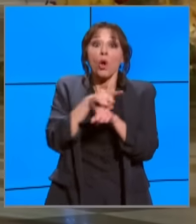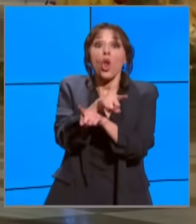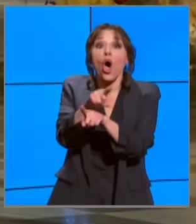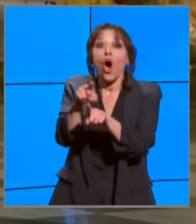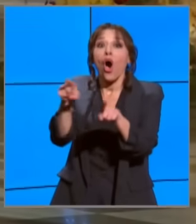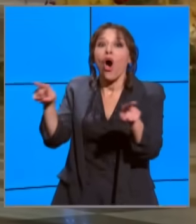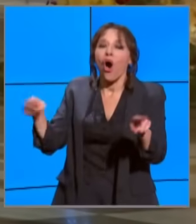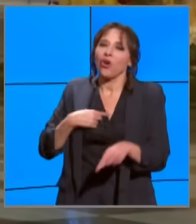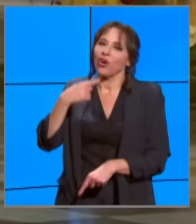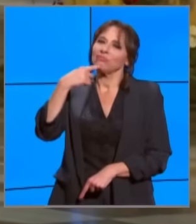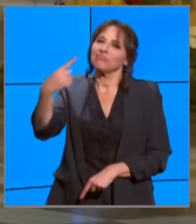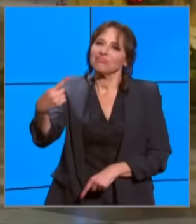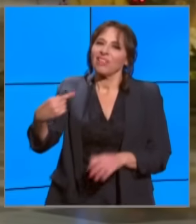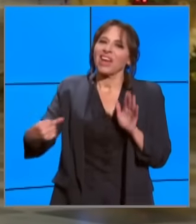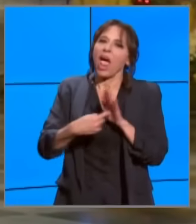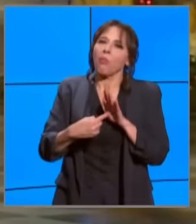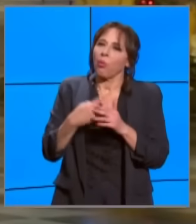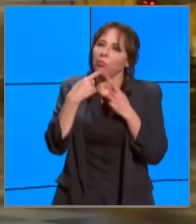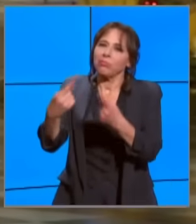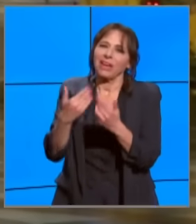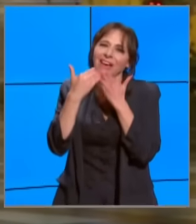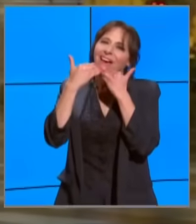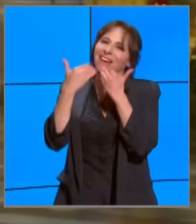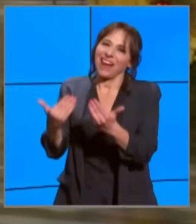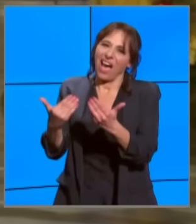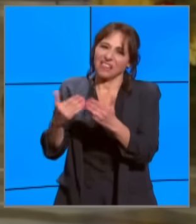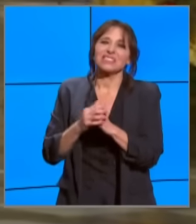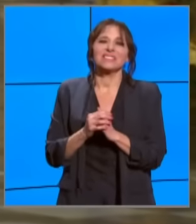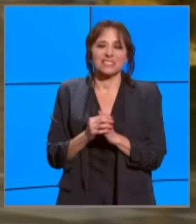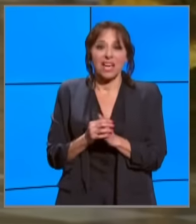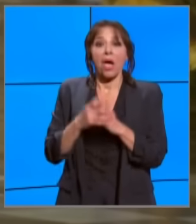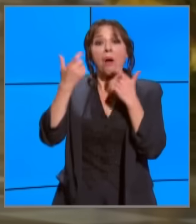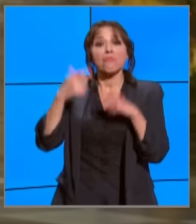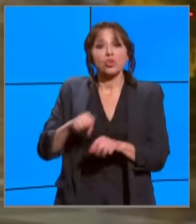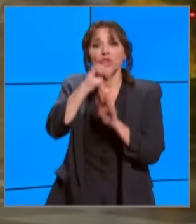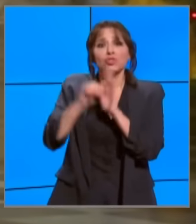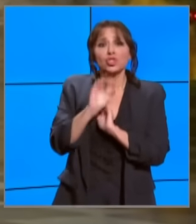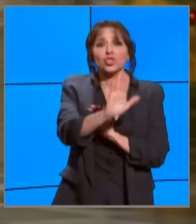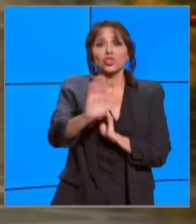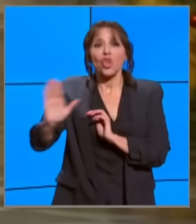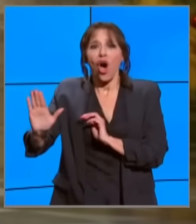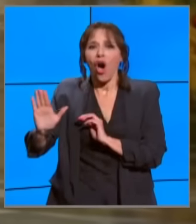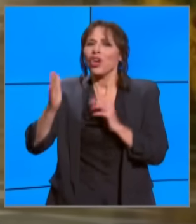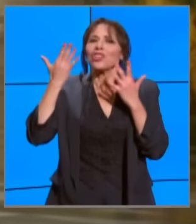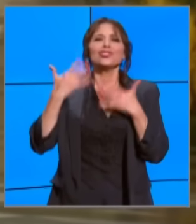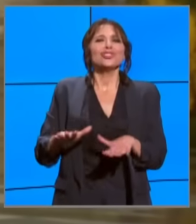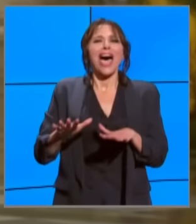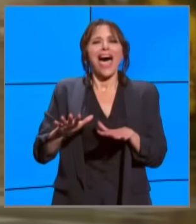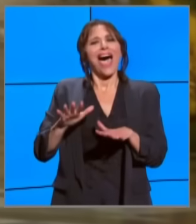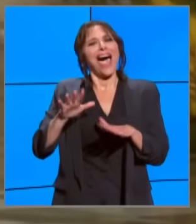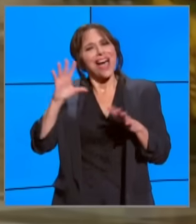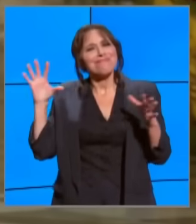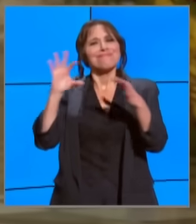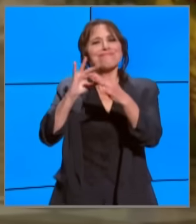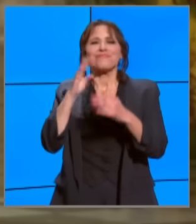esprimo la riconoscenza della Repubblica perché le loro storie raccontano già il nostro futuro ci